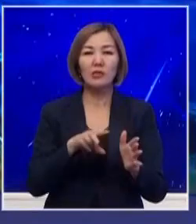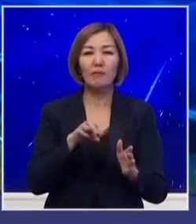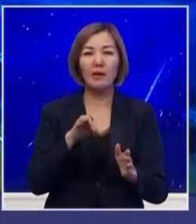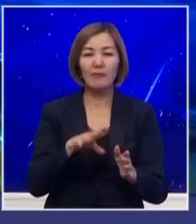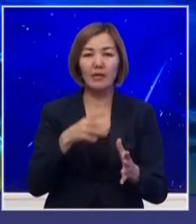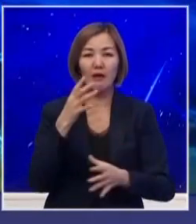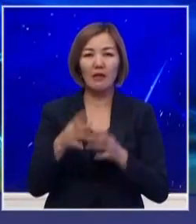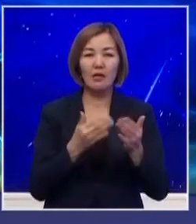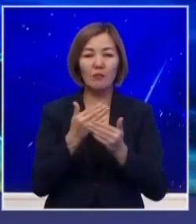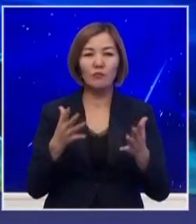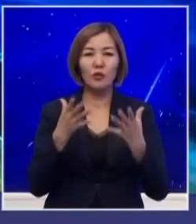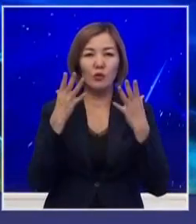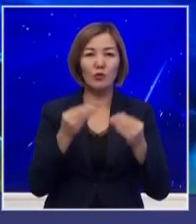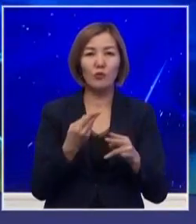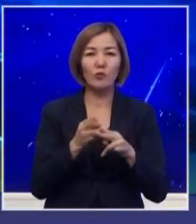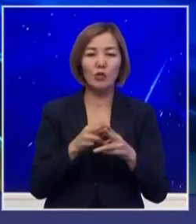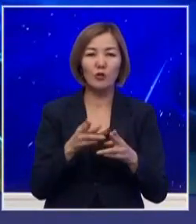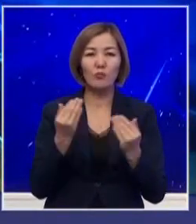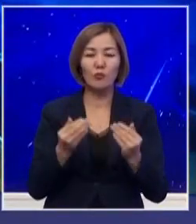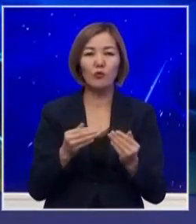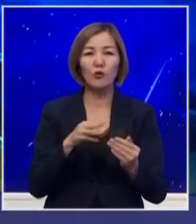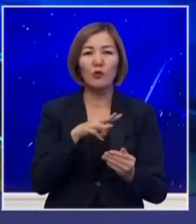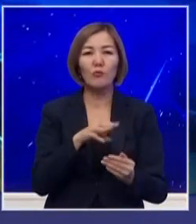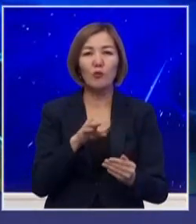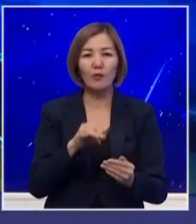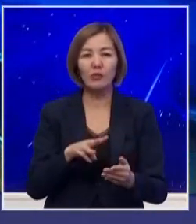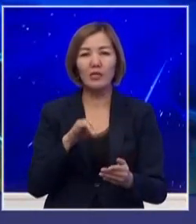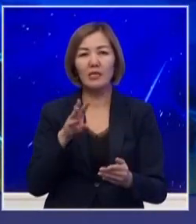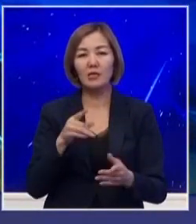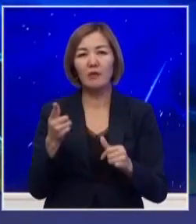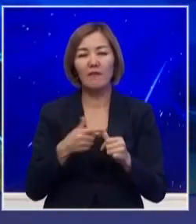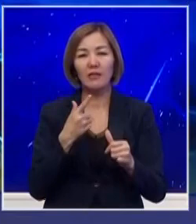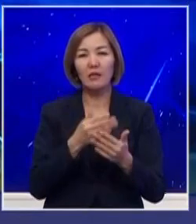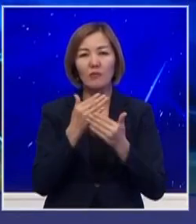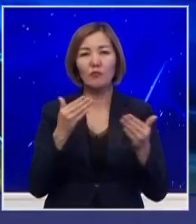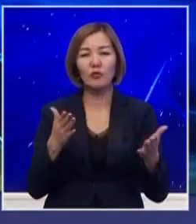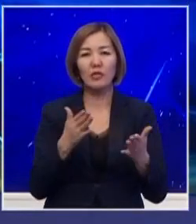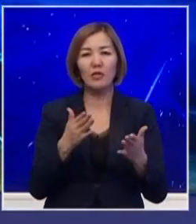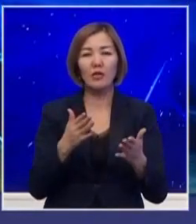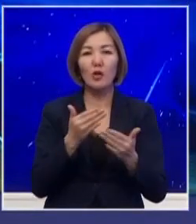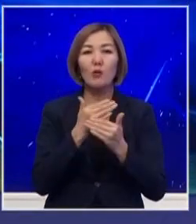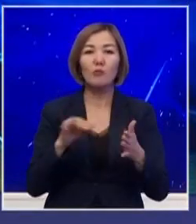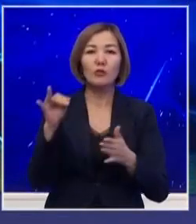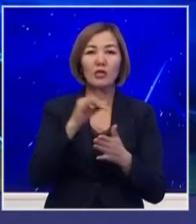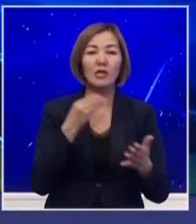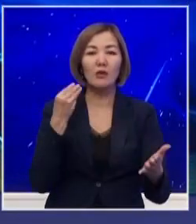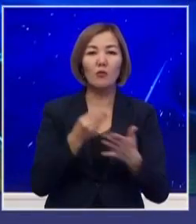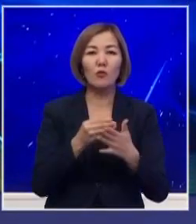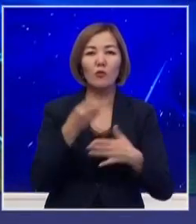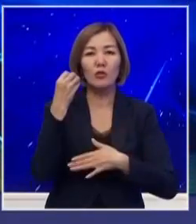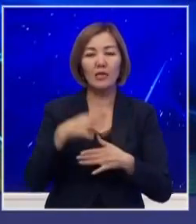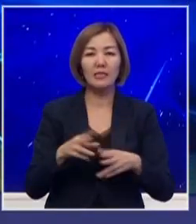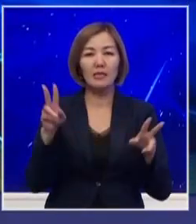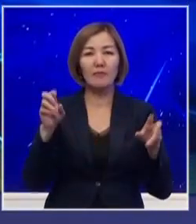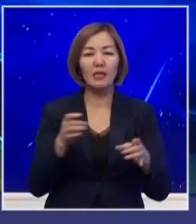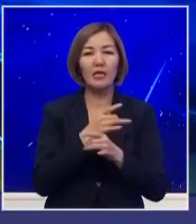18 мамыр халықаралық музей күні. Осыған орай бүгін Мұхамеджан Танышбаев атындағы музейінде музей тарихи құндылықтардың ортасы